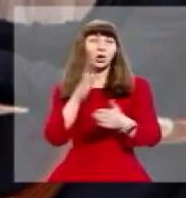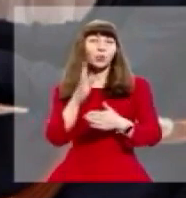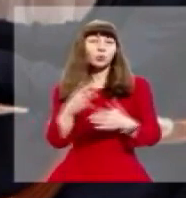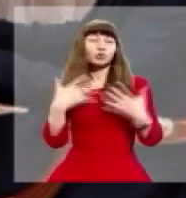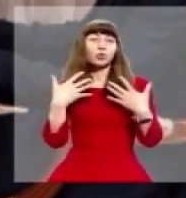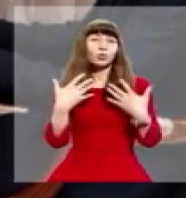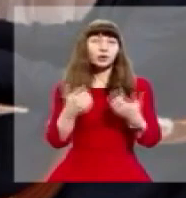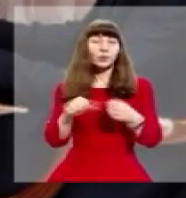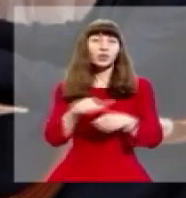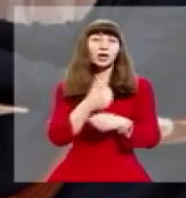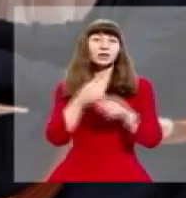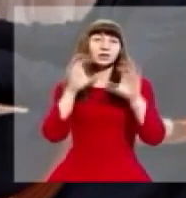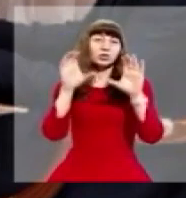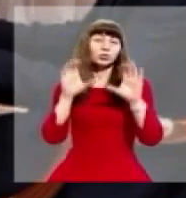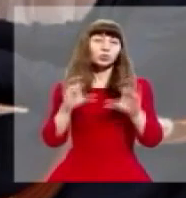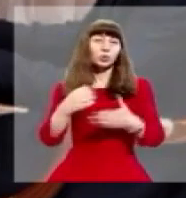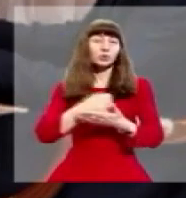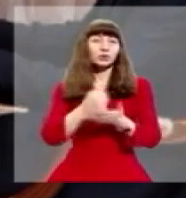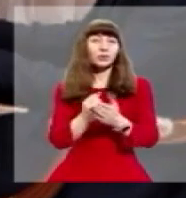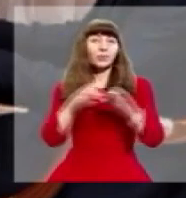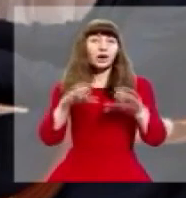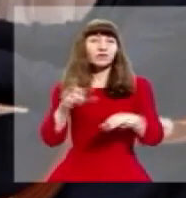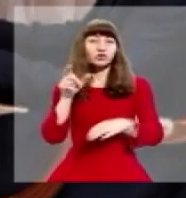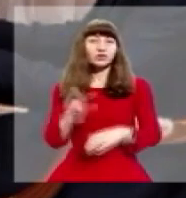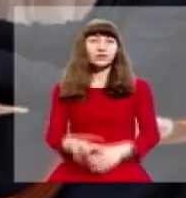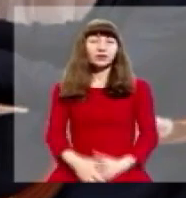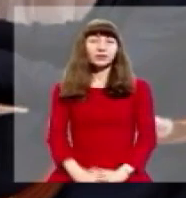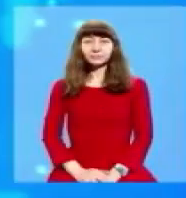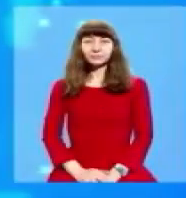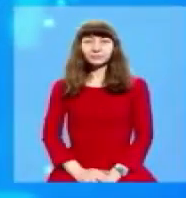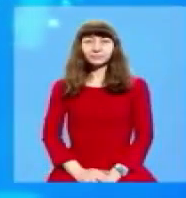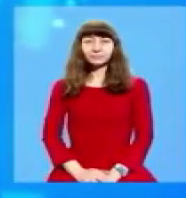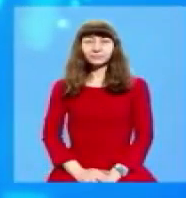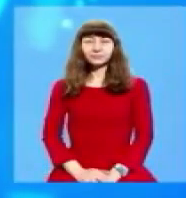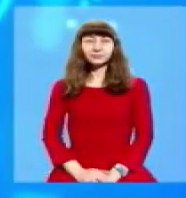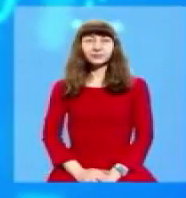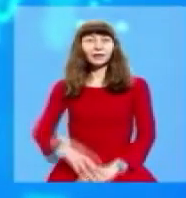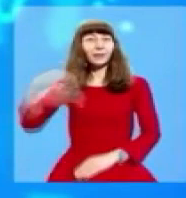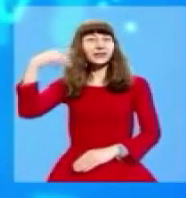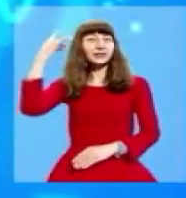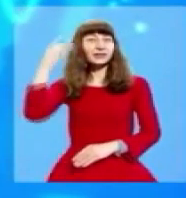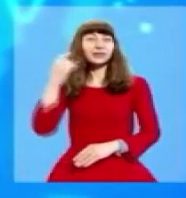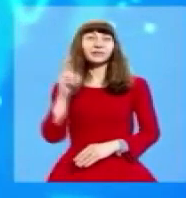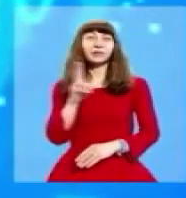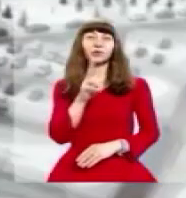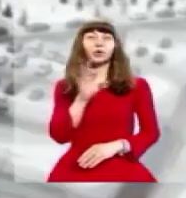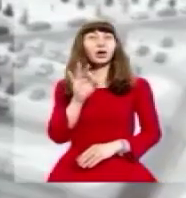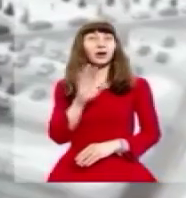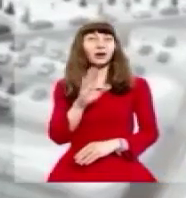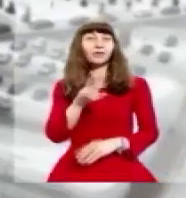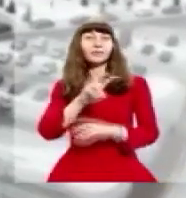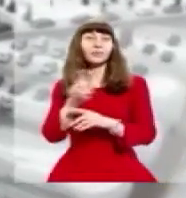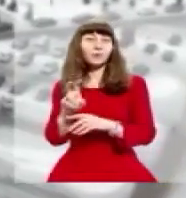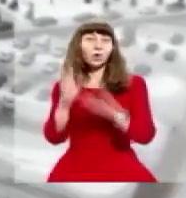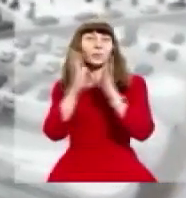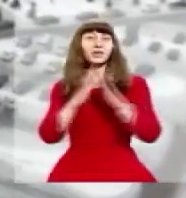дальнейшее укрепление конституционных гарантий прав человека и гражданина. Президент Касым-Жомарт Токаев посетил мечеть